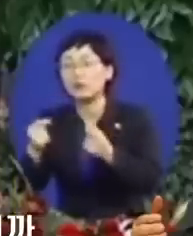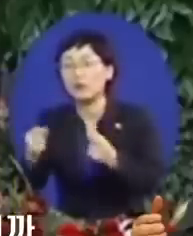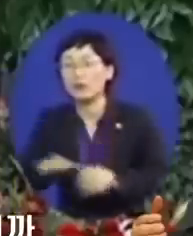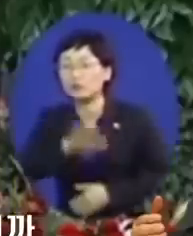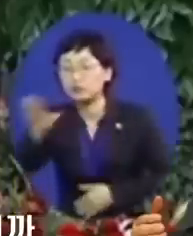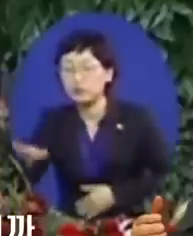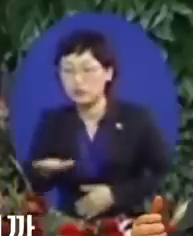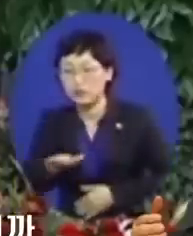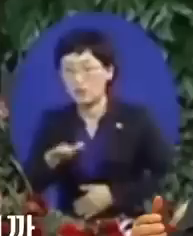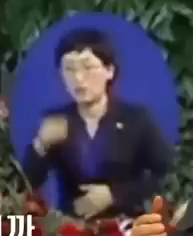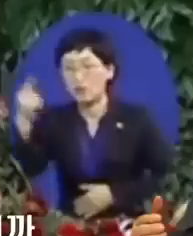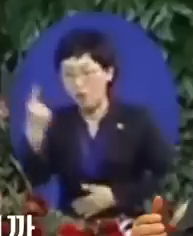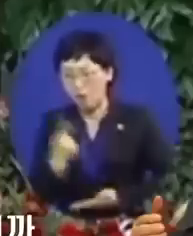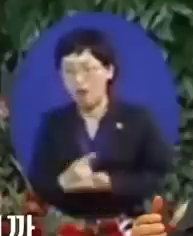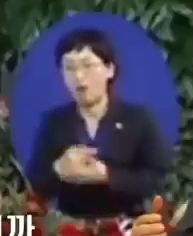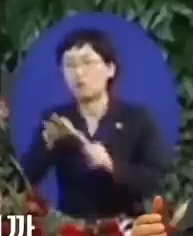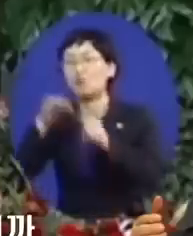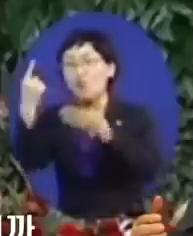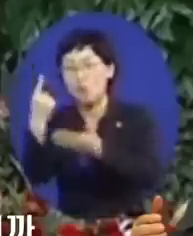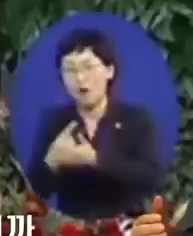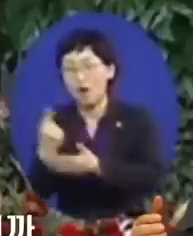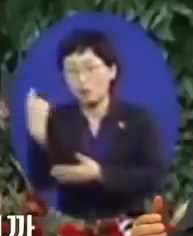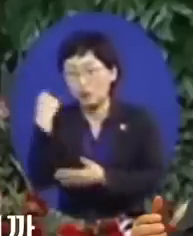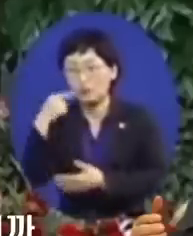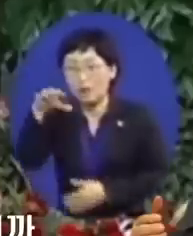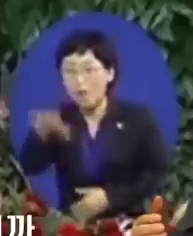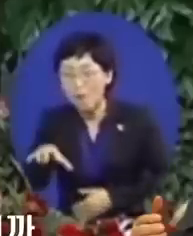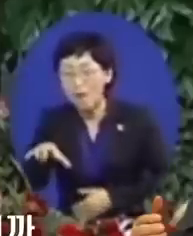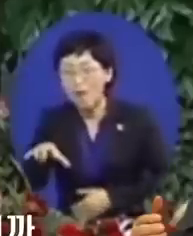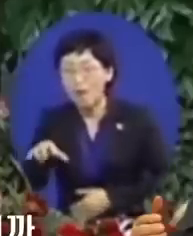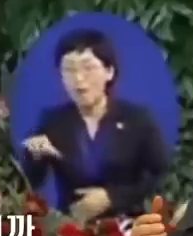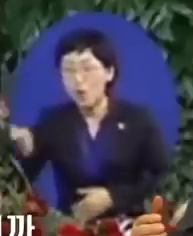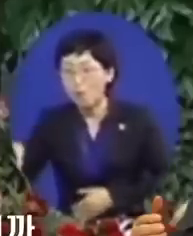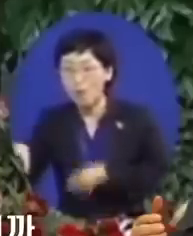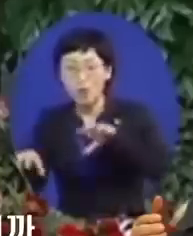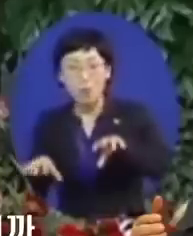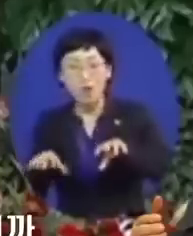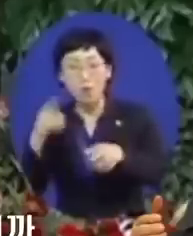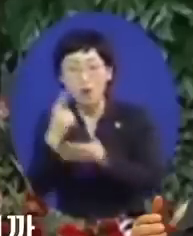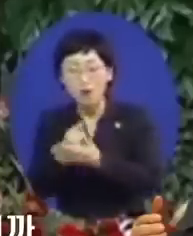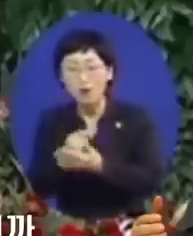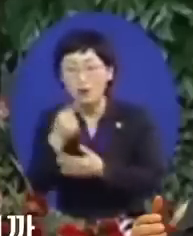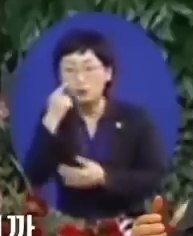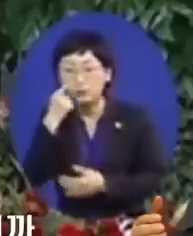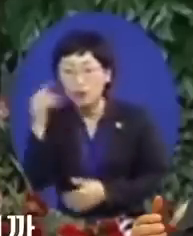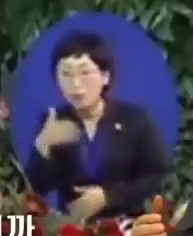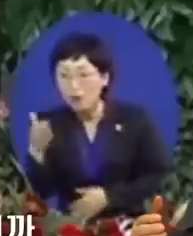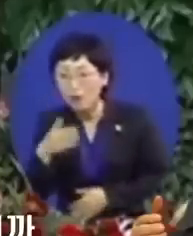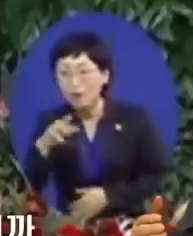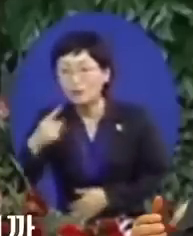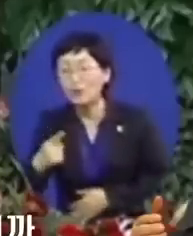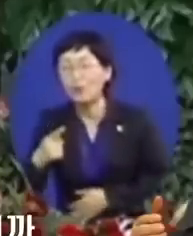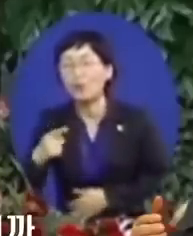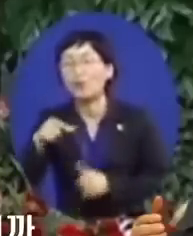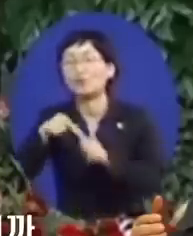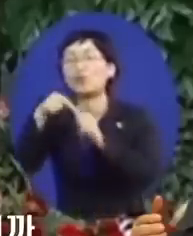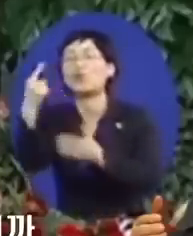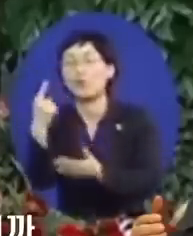옵니다. 뒤에서 오든지 앞에서 오든지 옆에서 오든지 우리 눈에는 안 보여도 구원은 오는